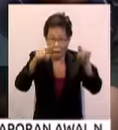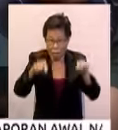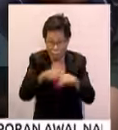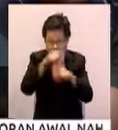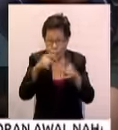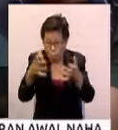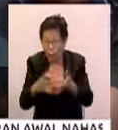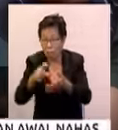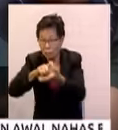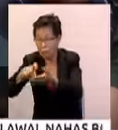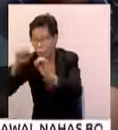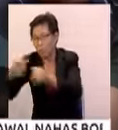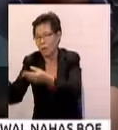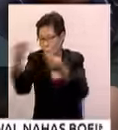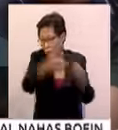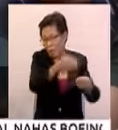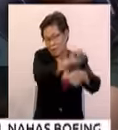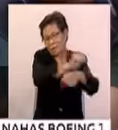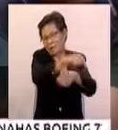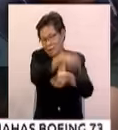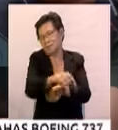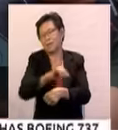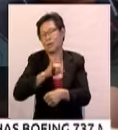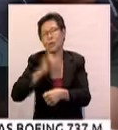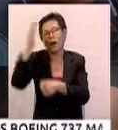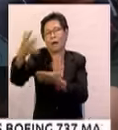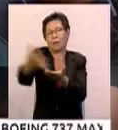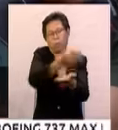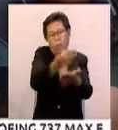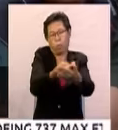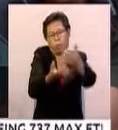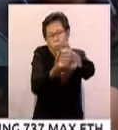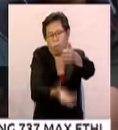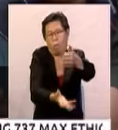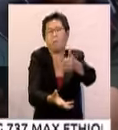Sebab saya fikir itu akan dapat pendapatan yang